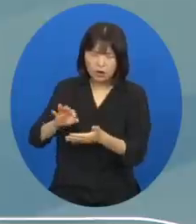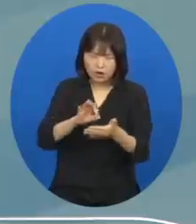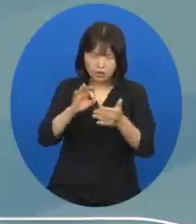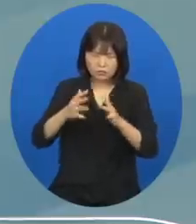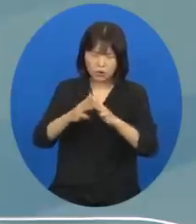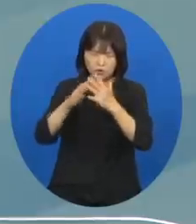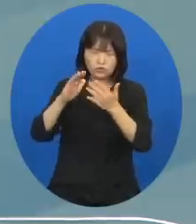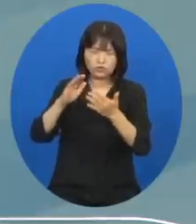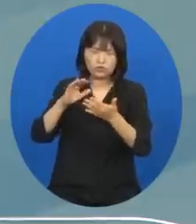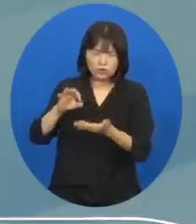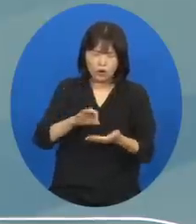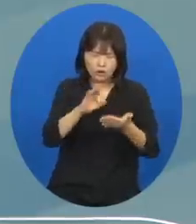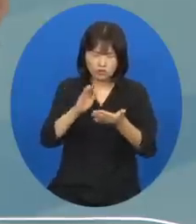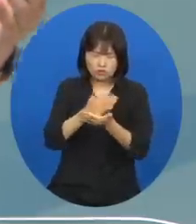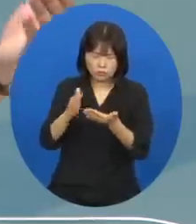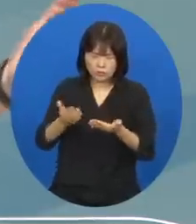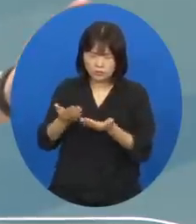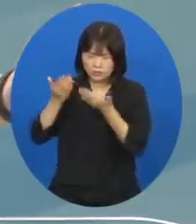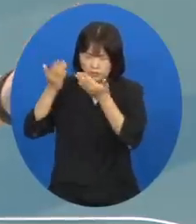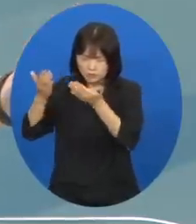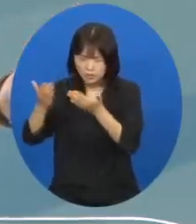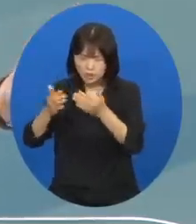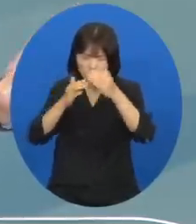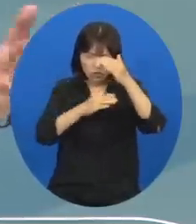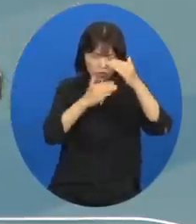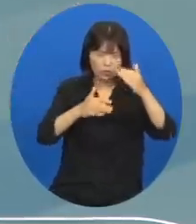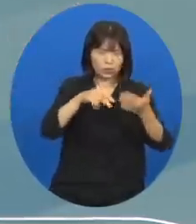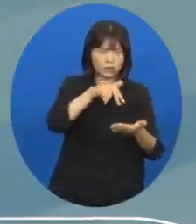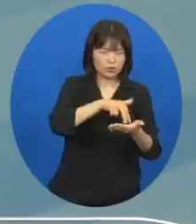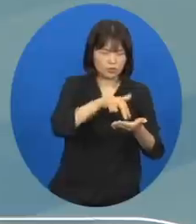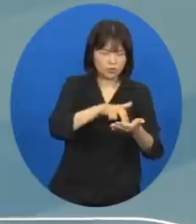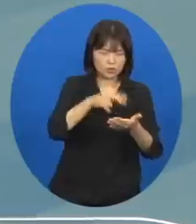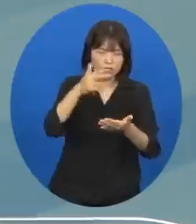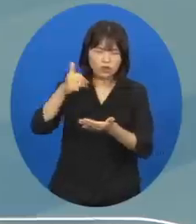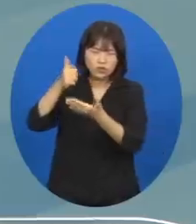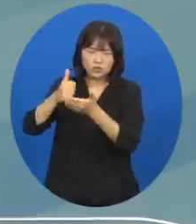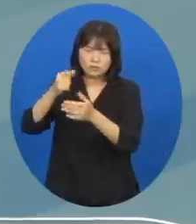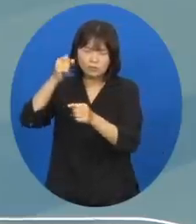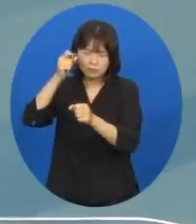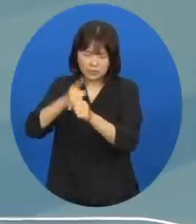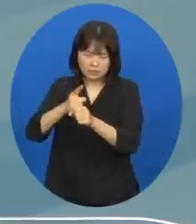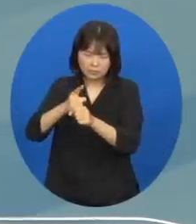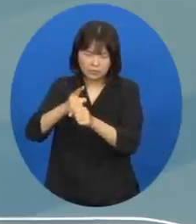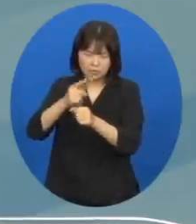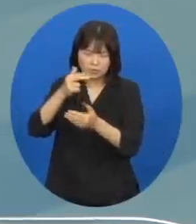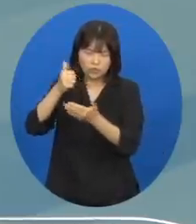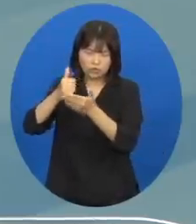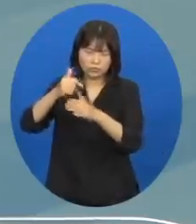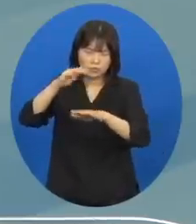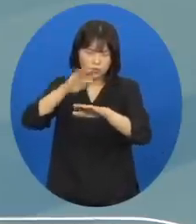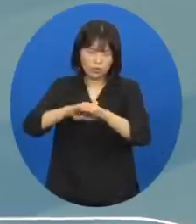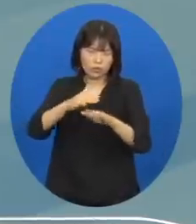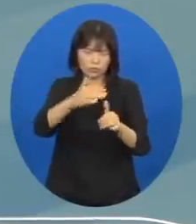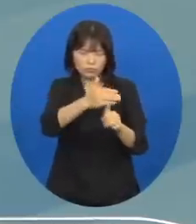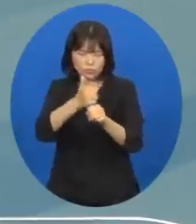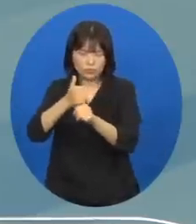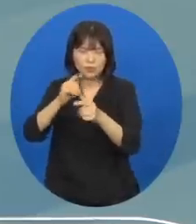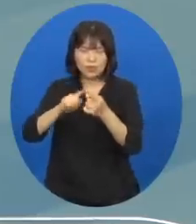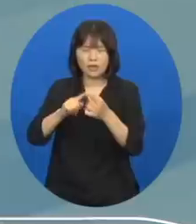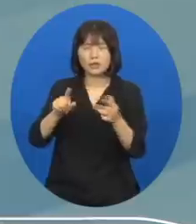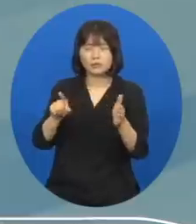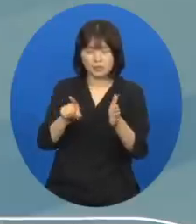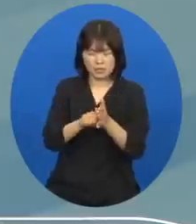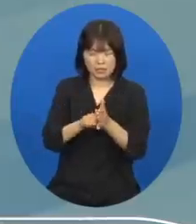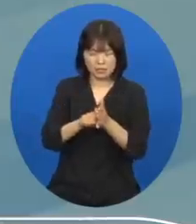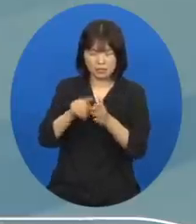구별해 드립니다. 성도들의 형편과 처지를 주님이 이미 주의 손에 붙잡아 주신 걸 믿습니다.